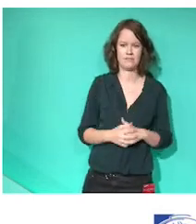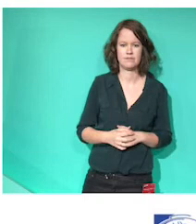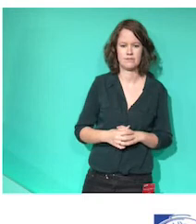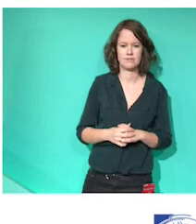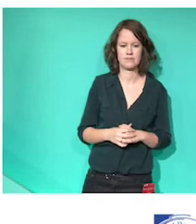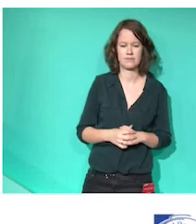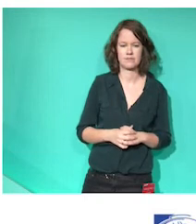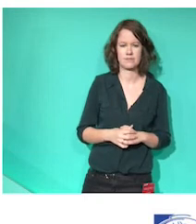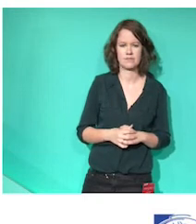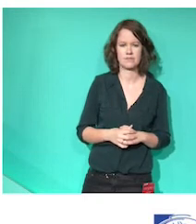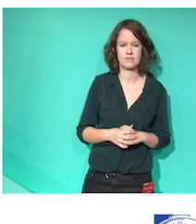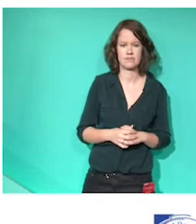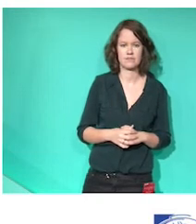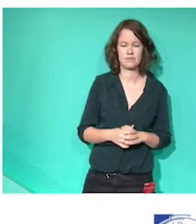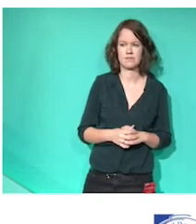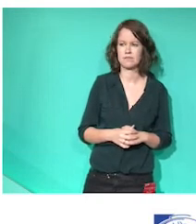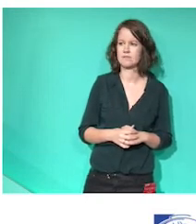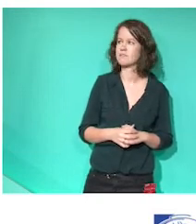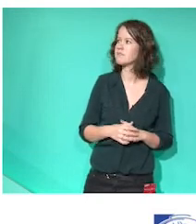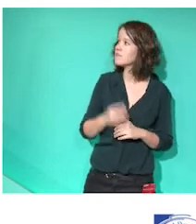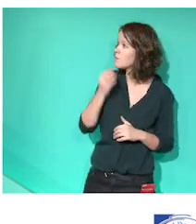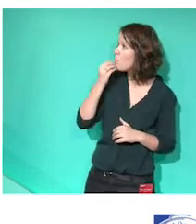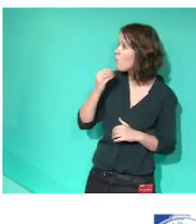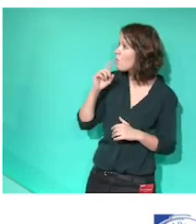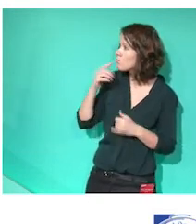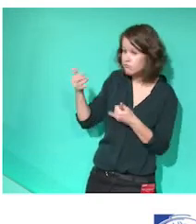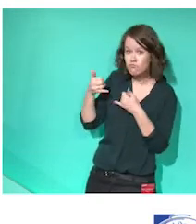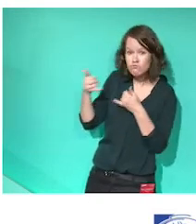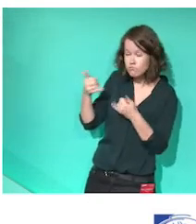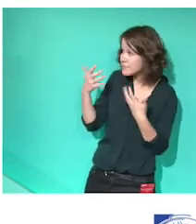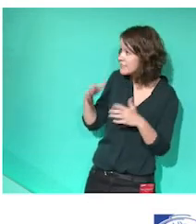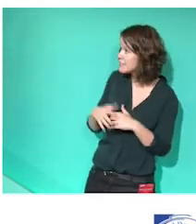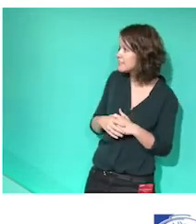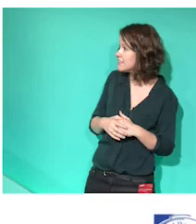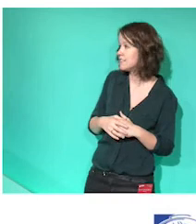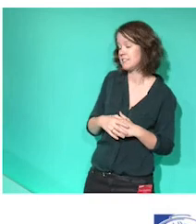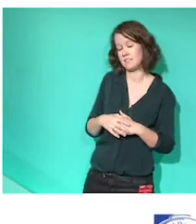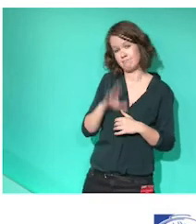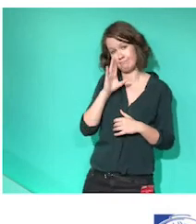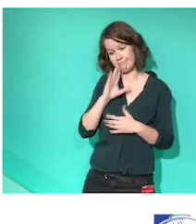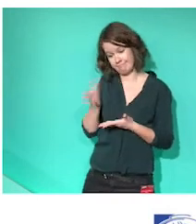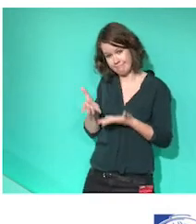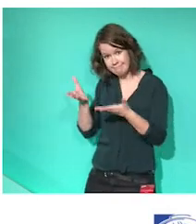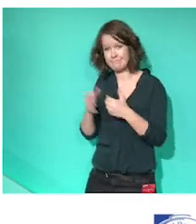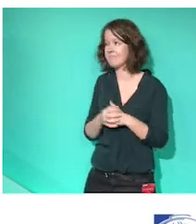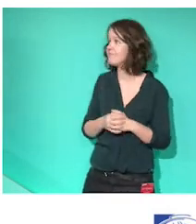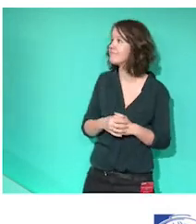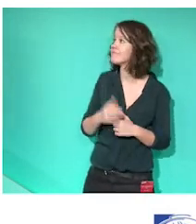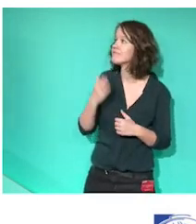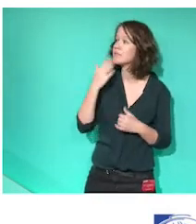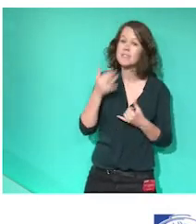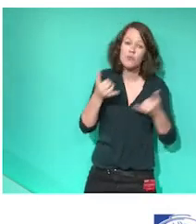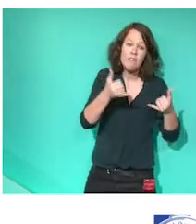Donc, dans l'ordre, est-ce que vous avez les trophées ? Non. Bon, alors il faut porter les trophées, parce que si vous n'avez